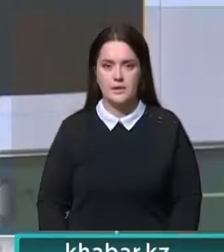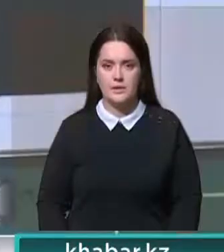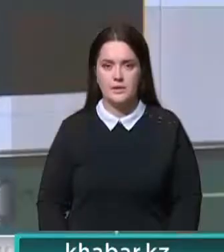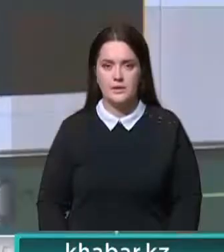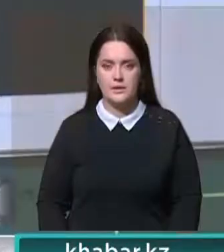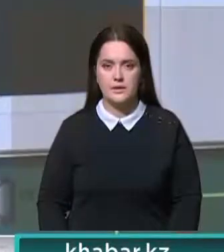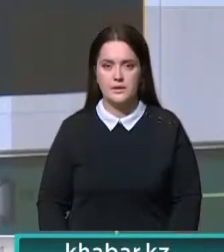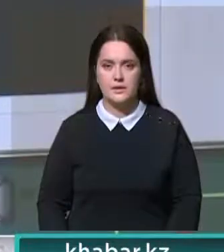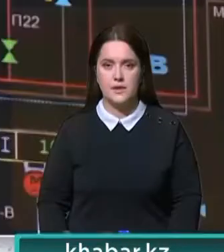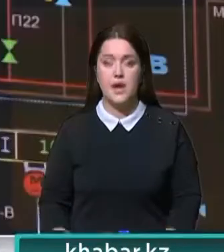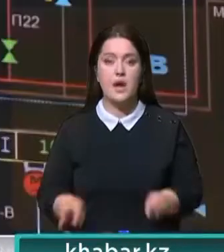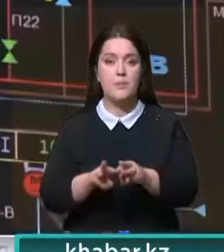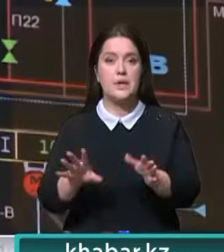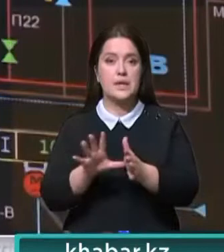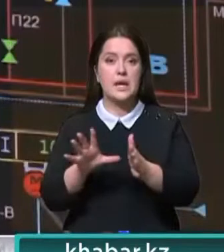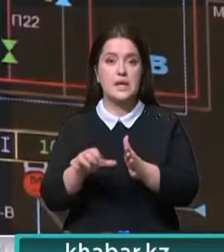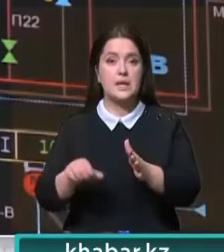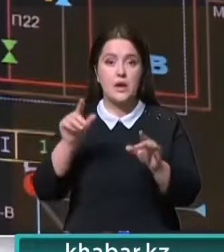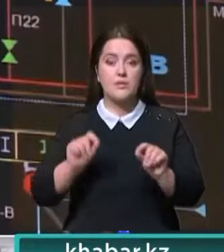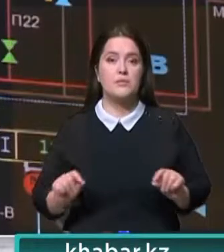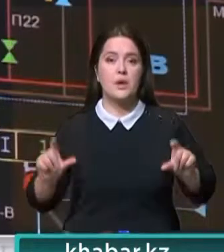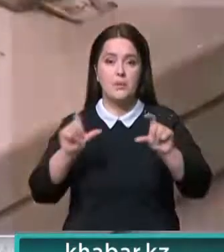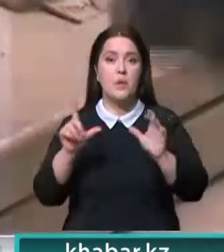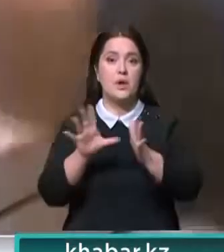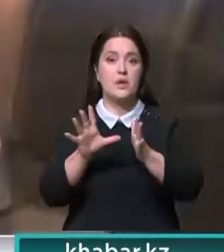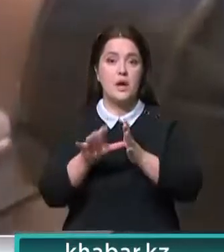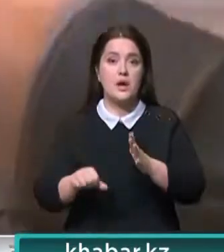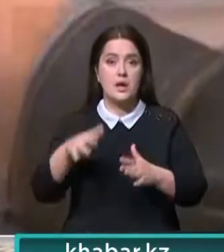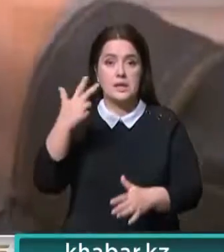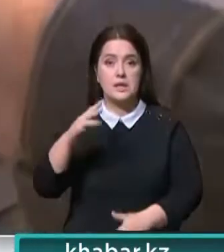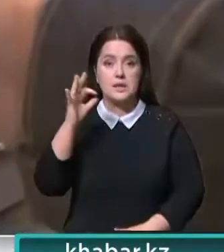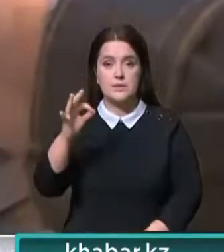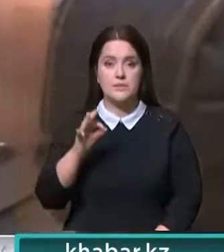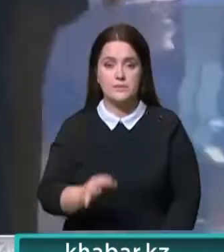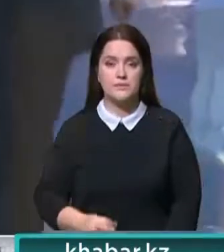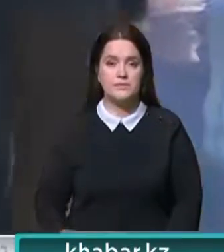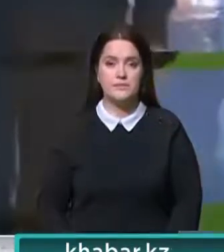Да будет свет, в Минэнерго намерены поднять тариф на электричество почти на